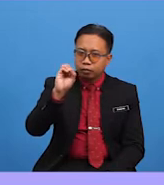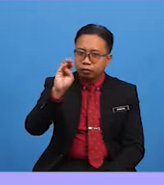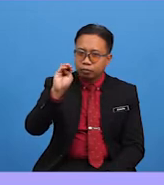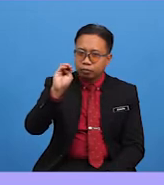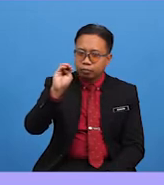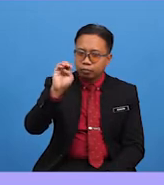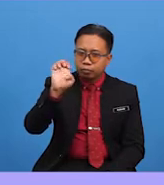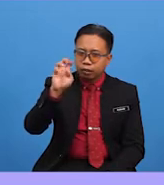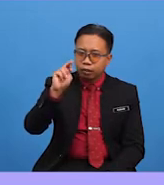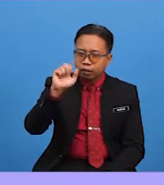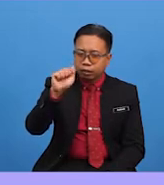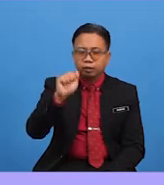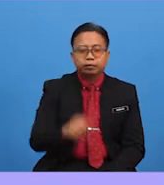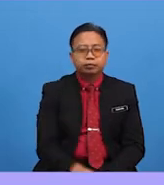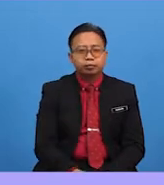fenomena.